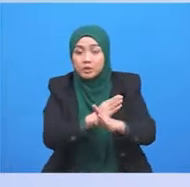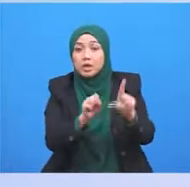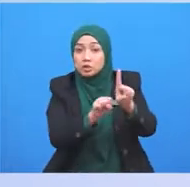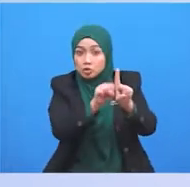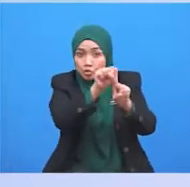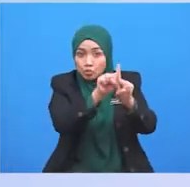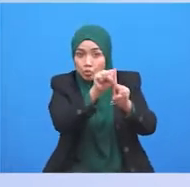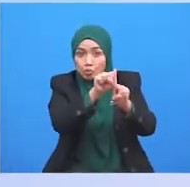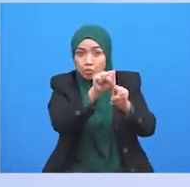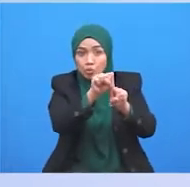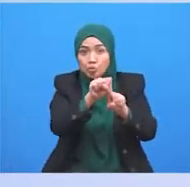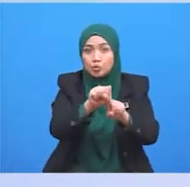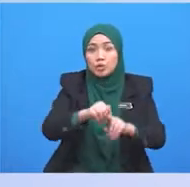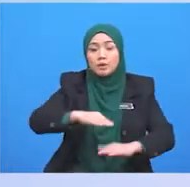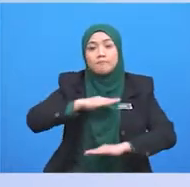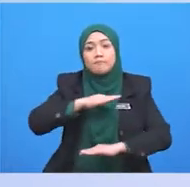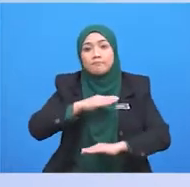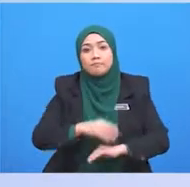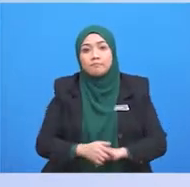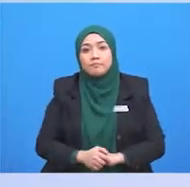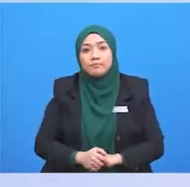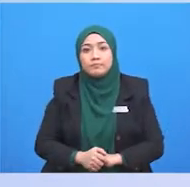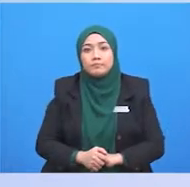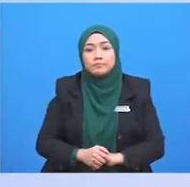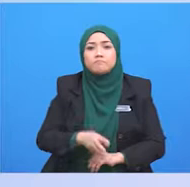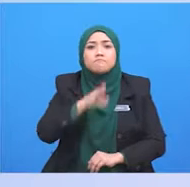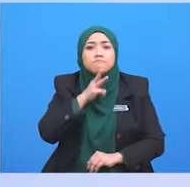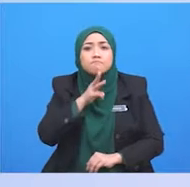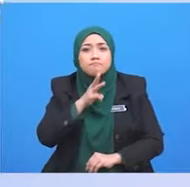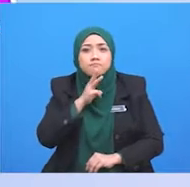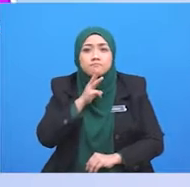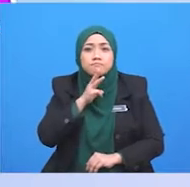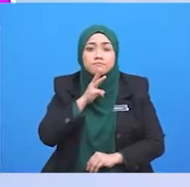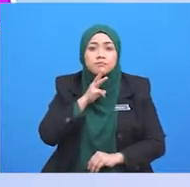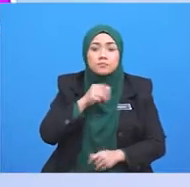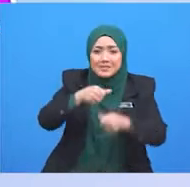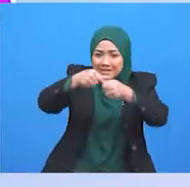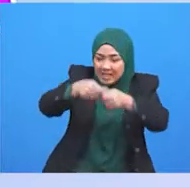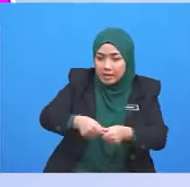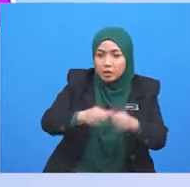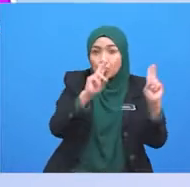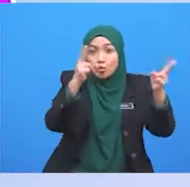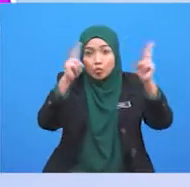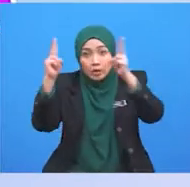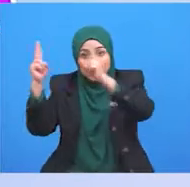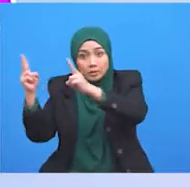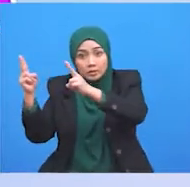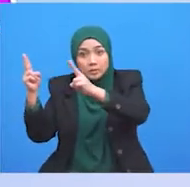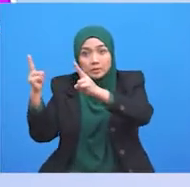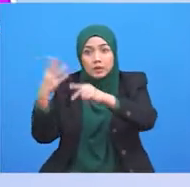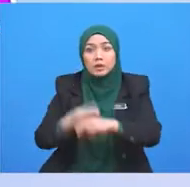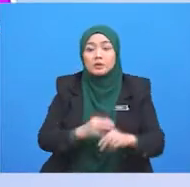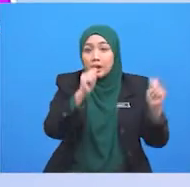keempat kekepasan, kelima kelembapan, keenam tekanan udara, ketujuh tiupan angin dan